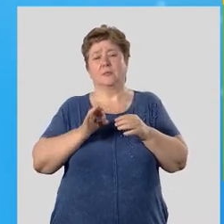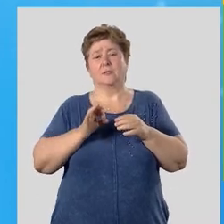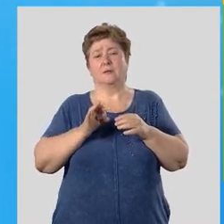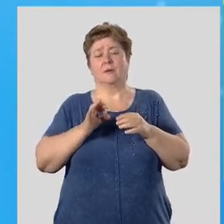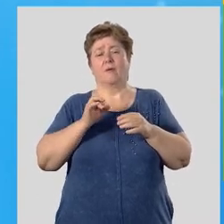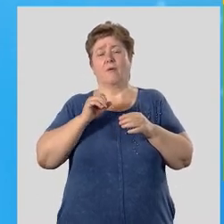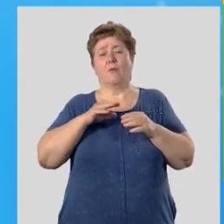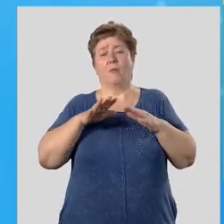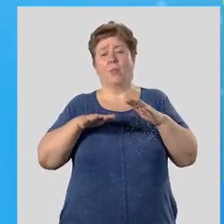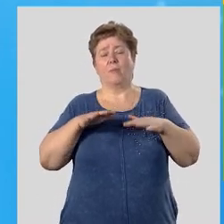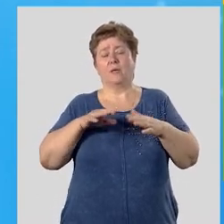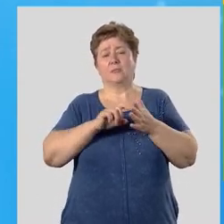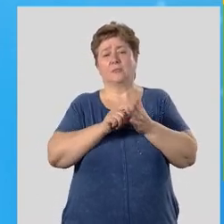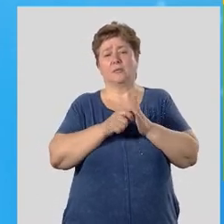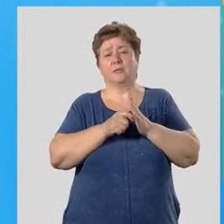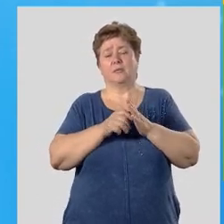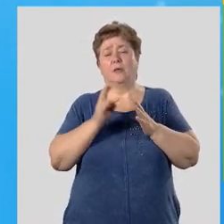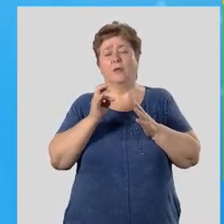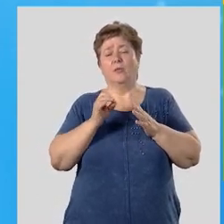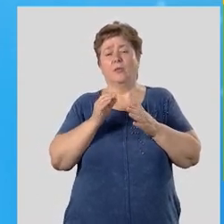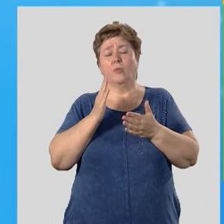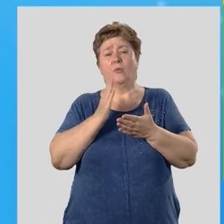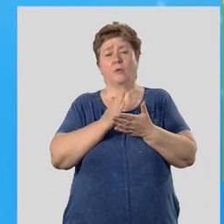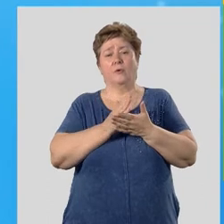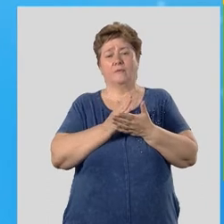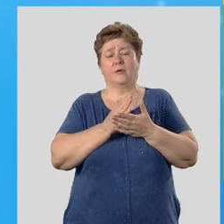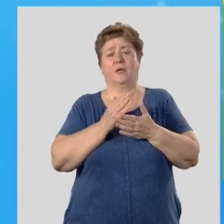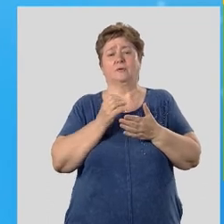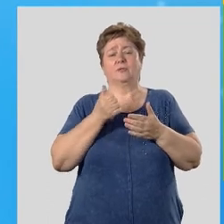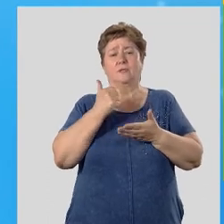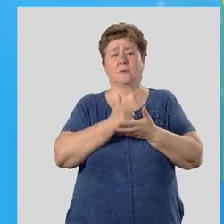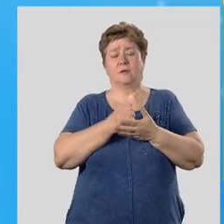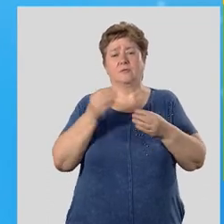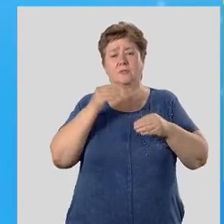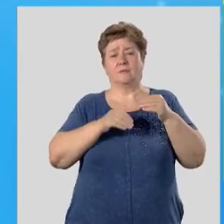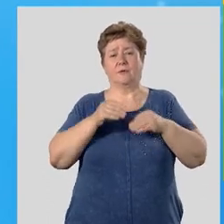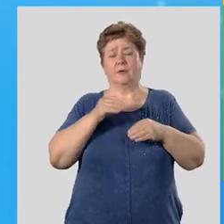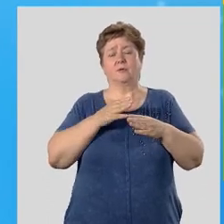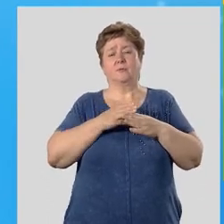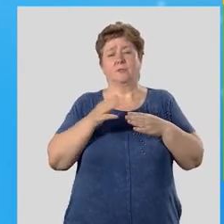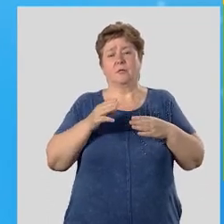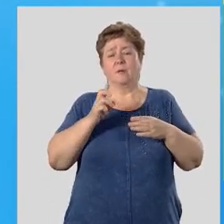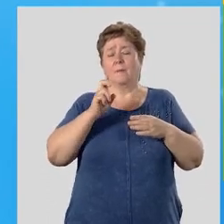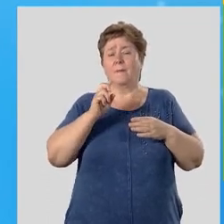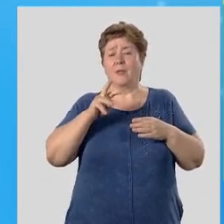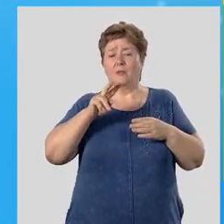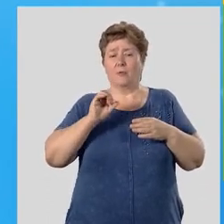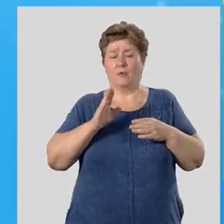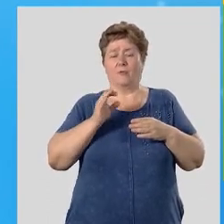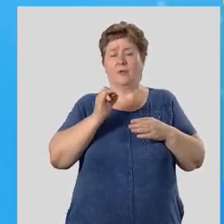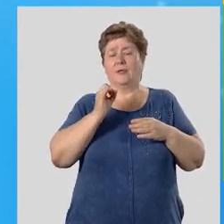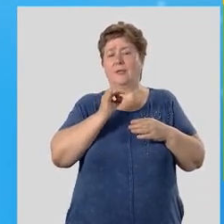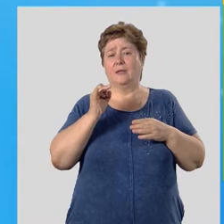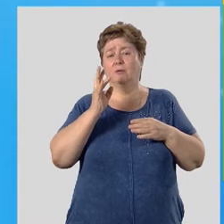1,9% от массы клетки, но являются главными составляющими частями белков